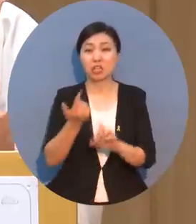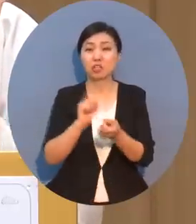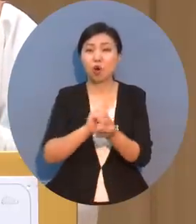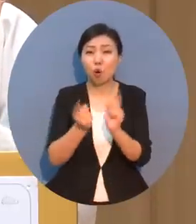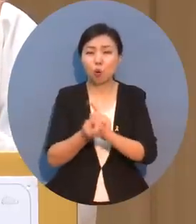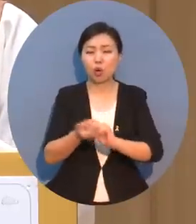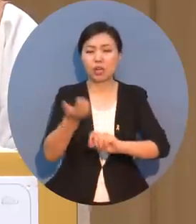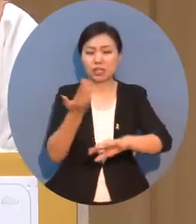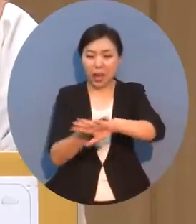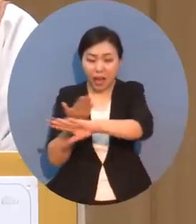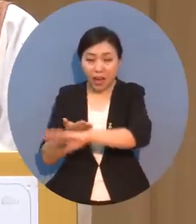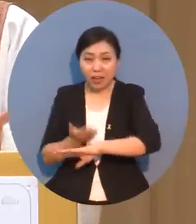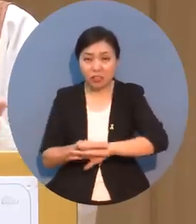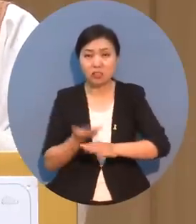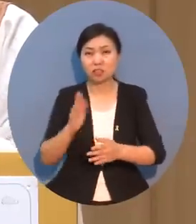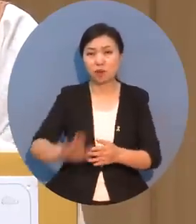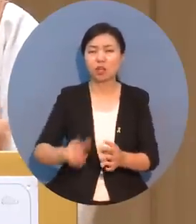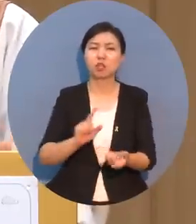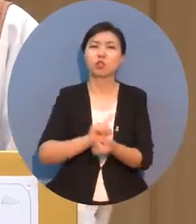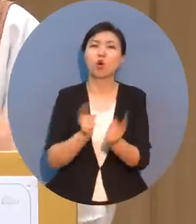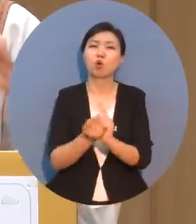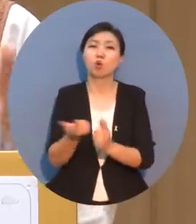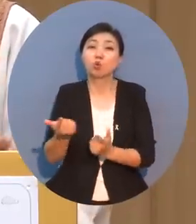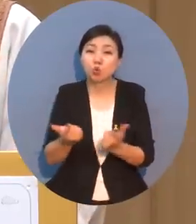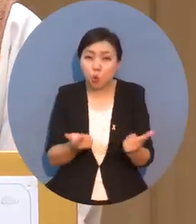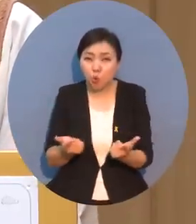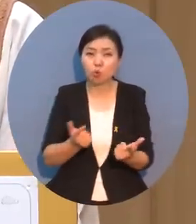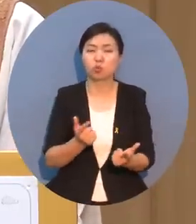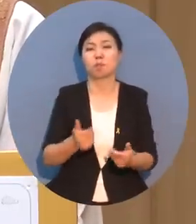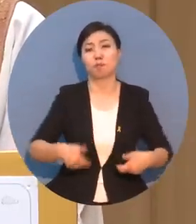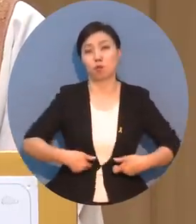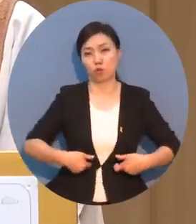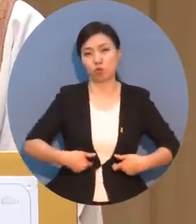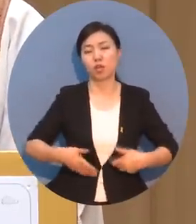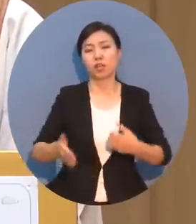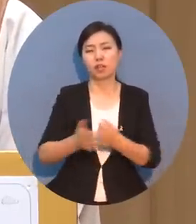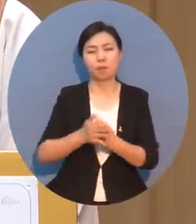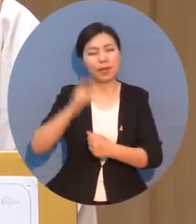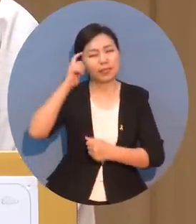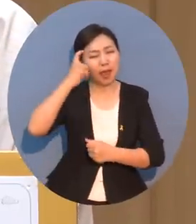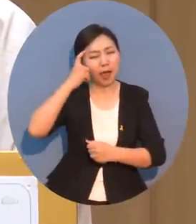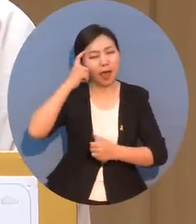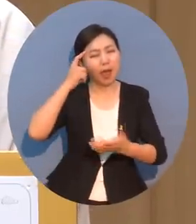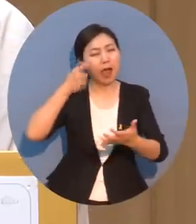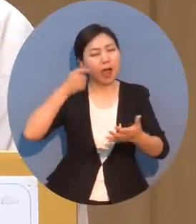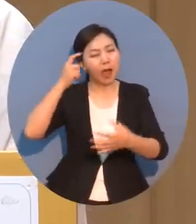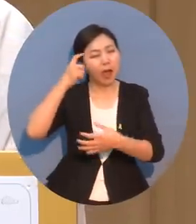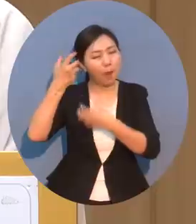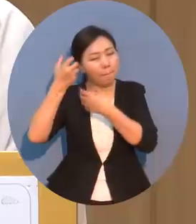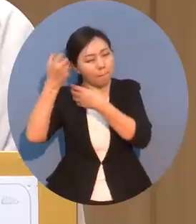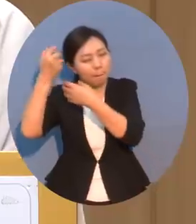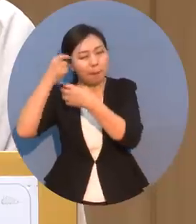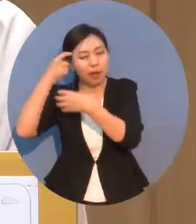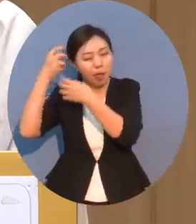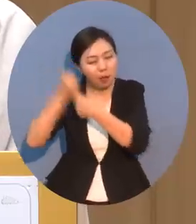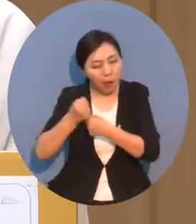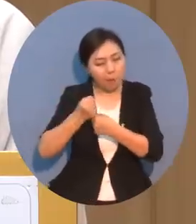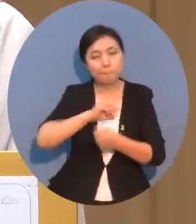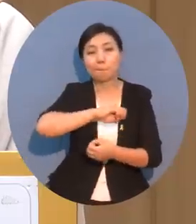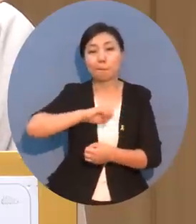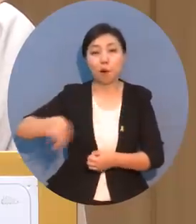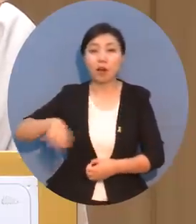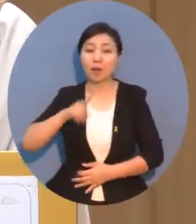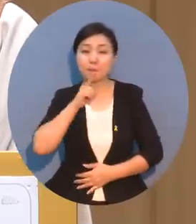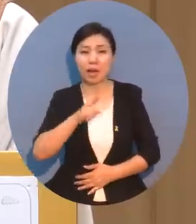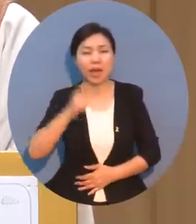서로 다르지만은 이제 이렇게 조정하는 거예요. 그런 관점. 그래서 상을 버려라 이렇게 하는데, 그거는 이제 상을